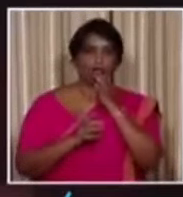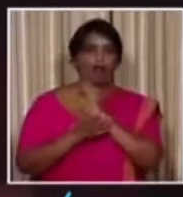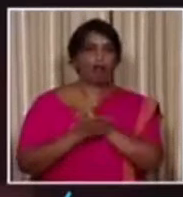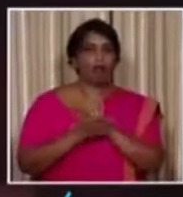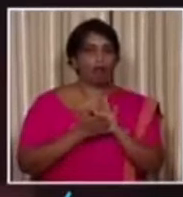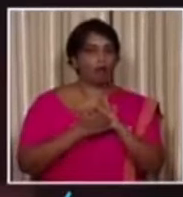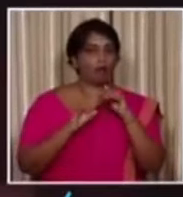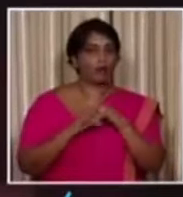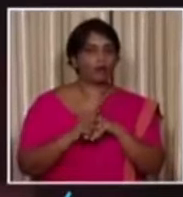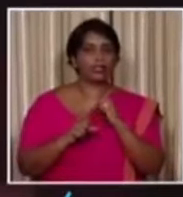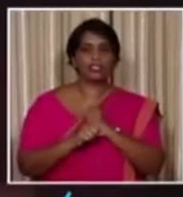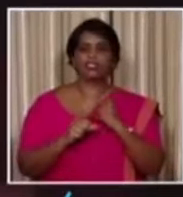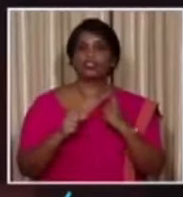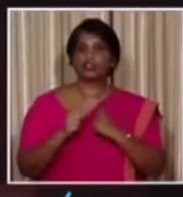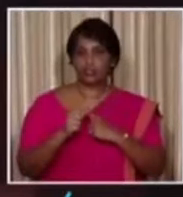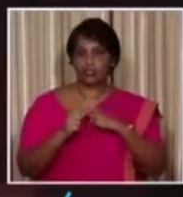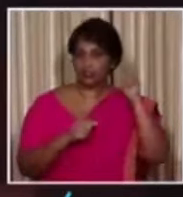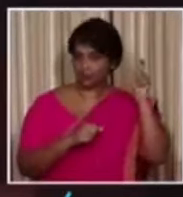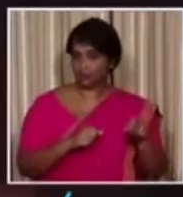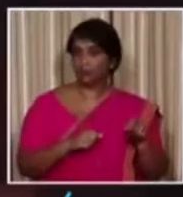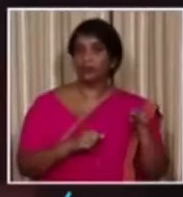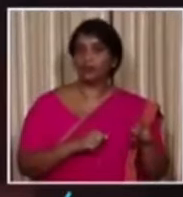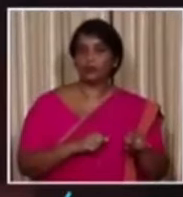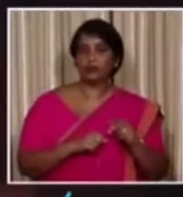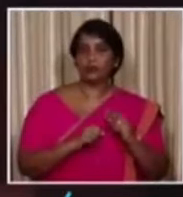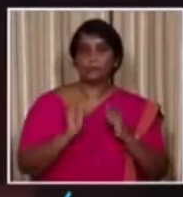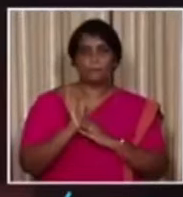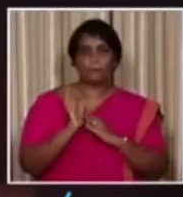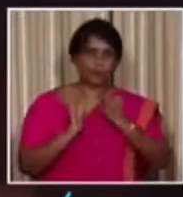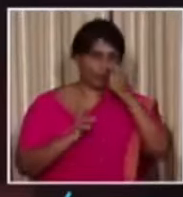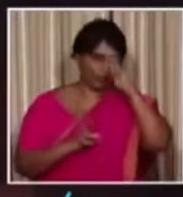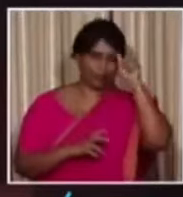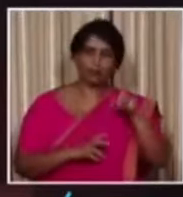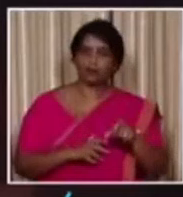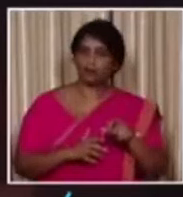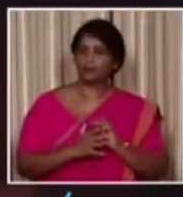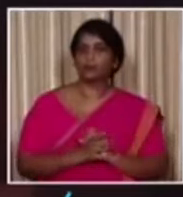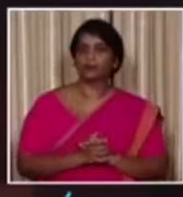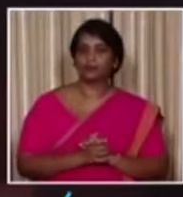හම්බන්තොට හිටපු දිසාපති තුමෙක් මිත්‍රරත්න කියලා මහත්මෙක්